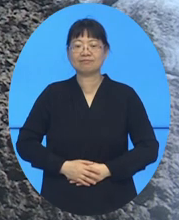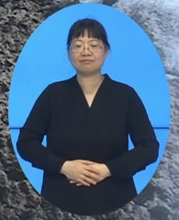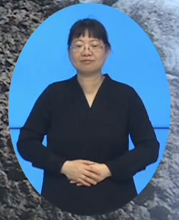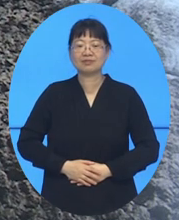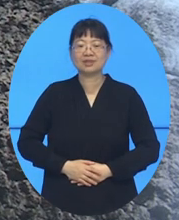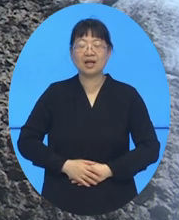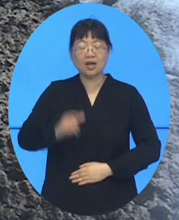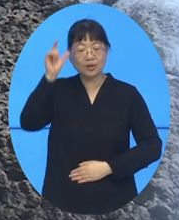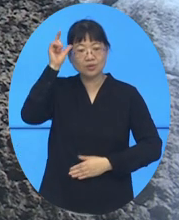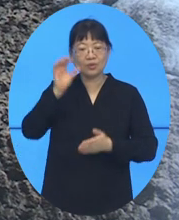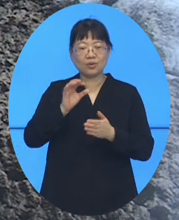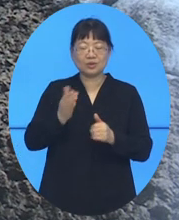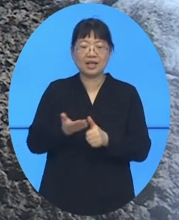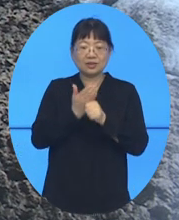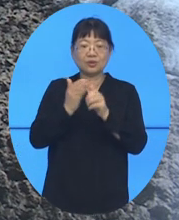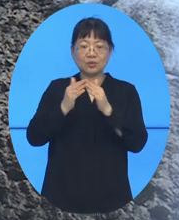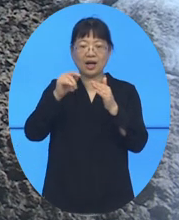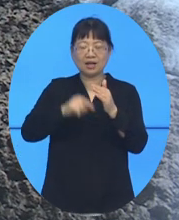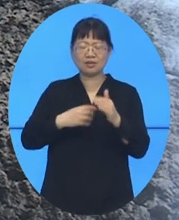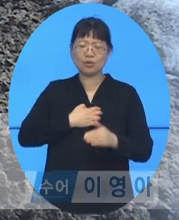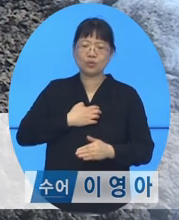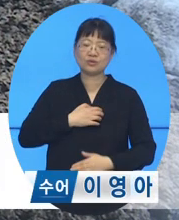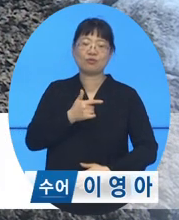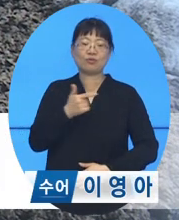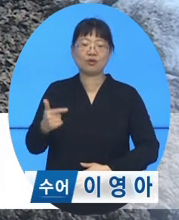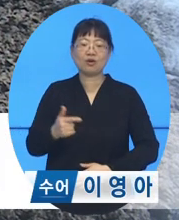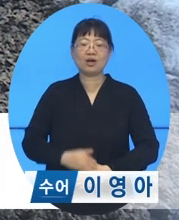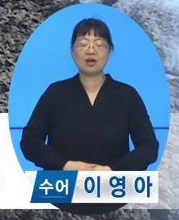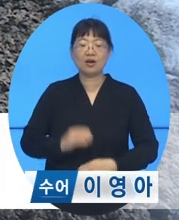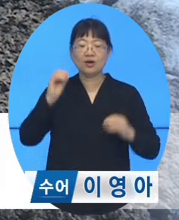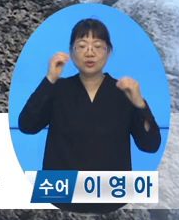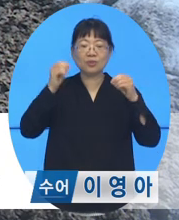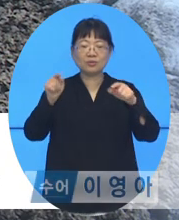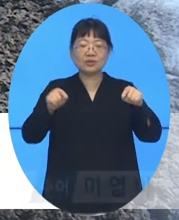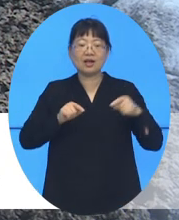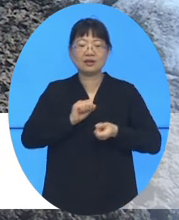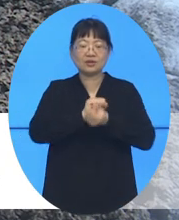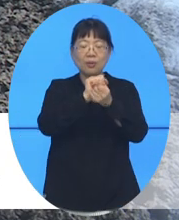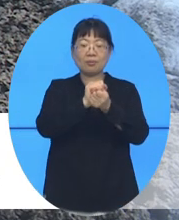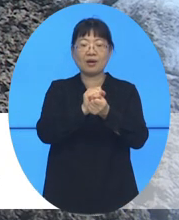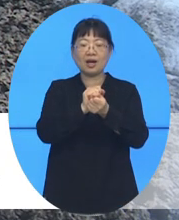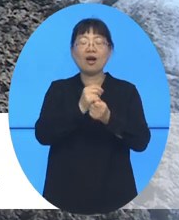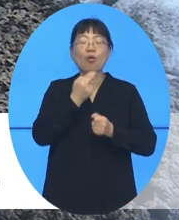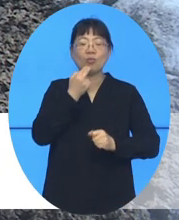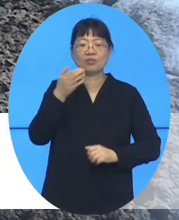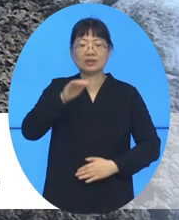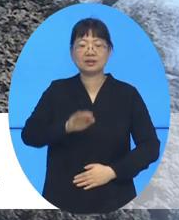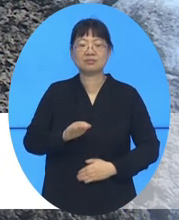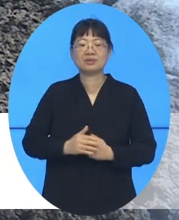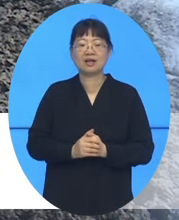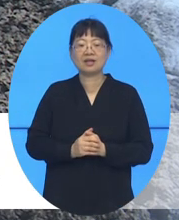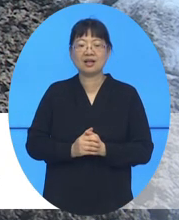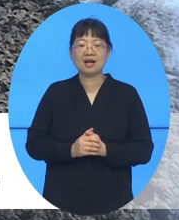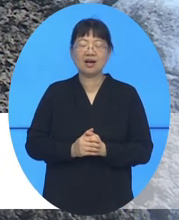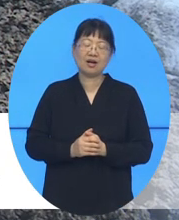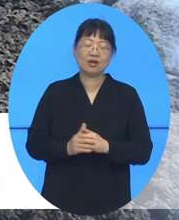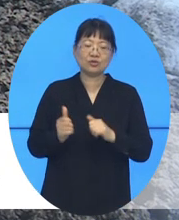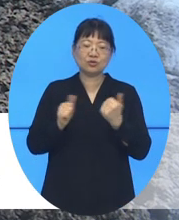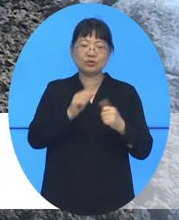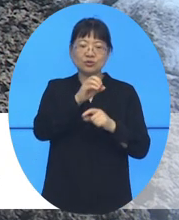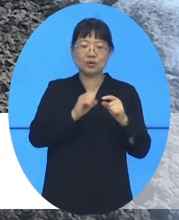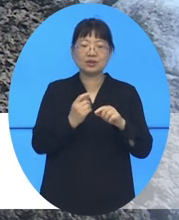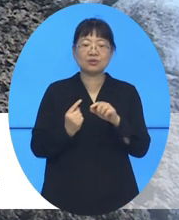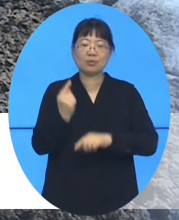소사용 농가에서 걱정이 더욱 커지고 있습니다 동물과 전파가 이루어지지는 않지만 치사율이 높은